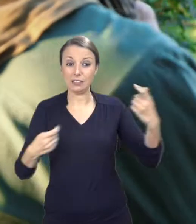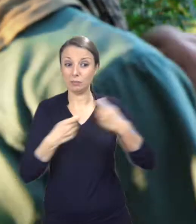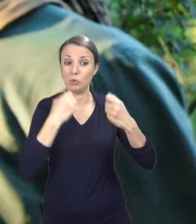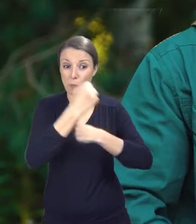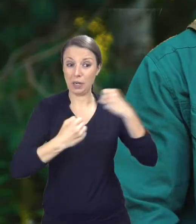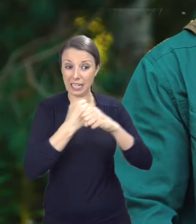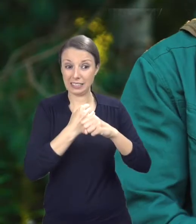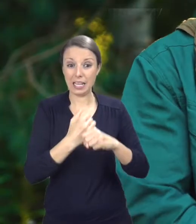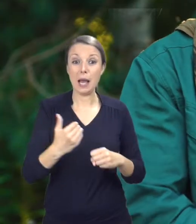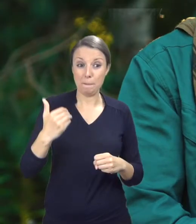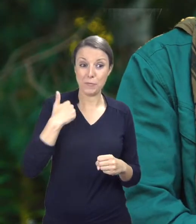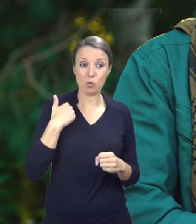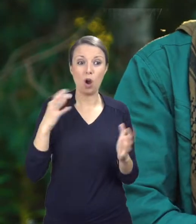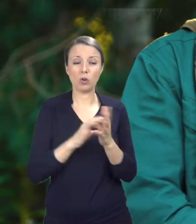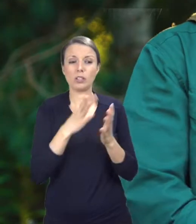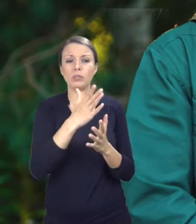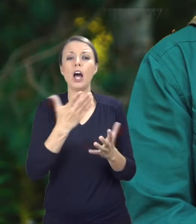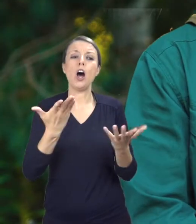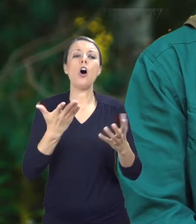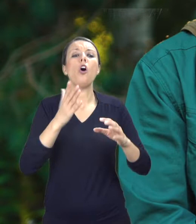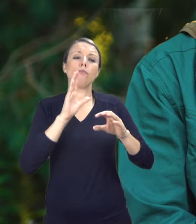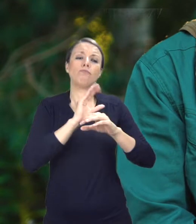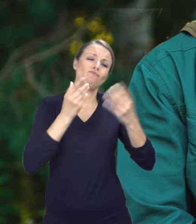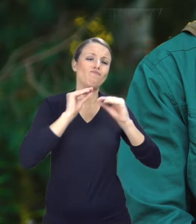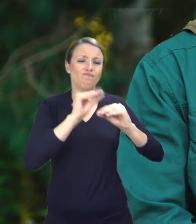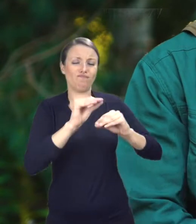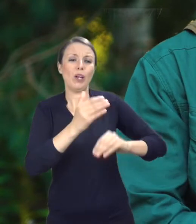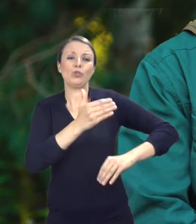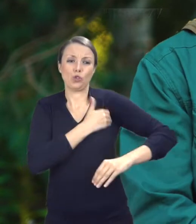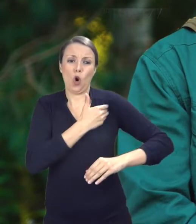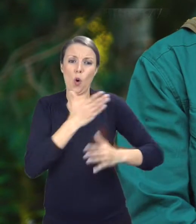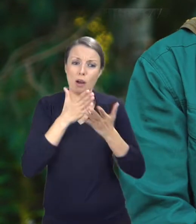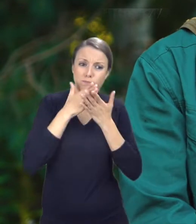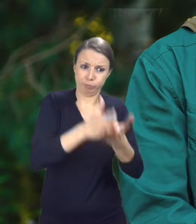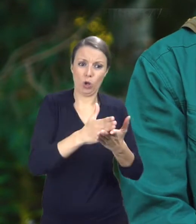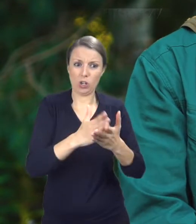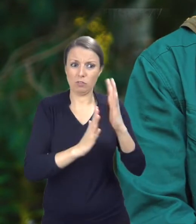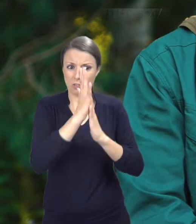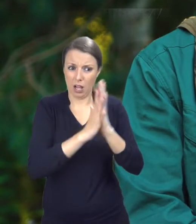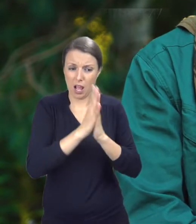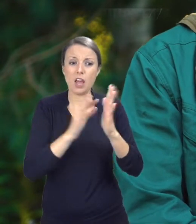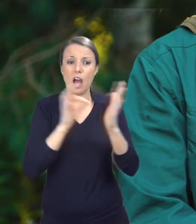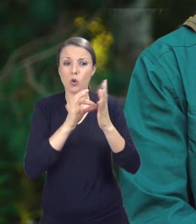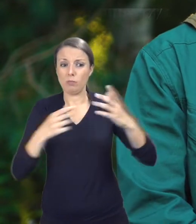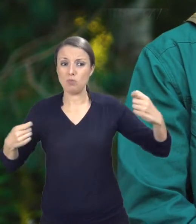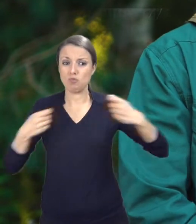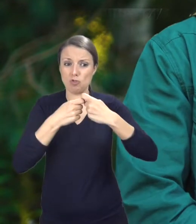w kooperację przez okazję zakładania szkoły przetrwania. I tam był taki, zrobił mi kolega Dimas taki test na Indianina. Ja nie wiedziałem, że to jest